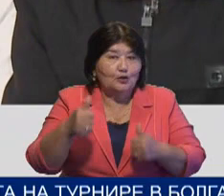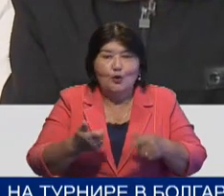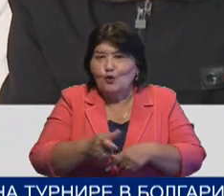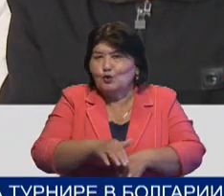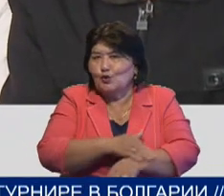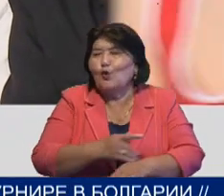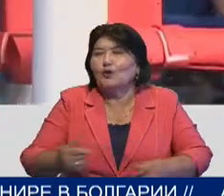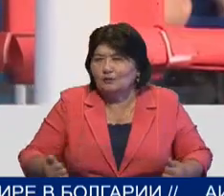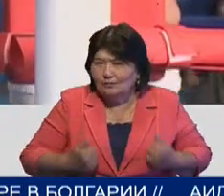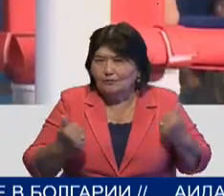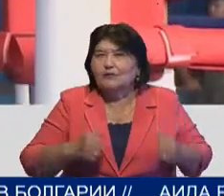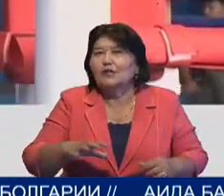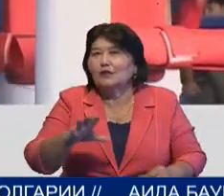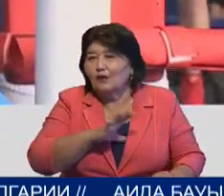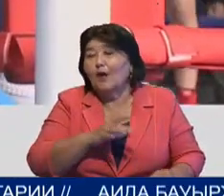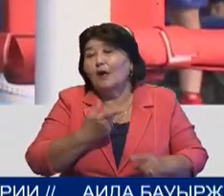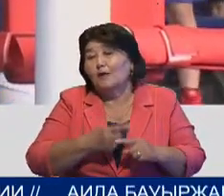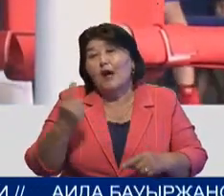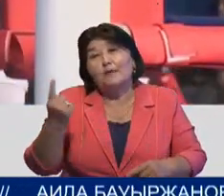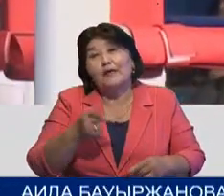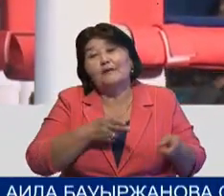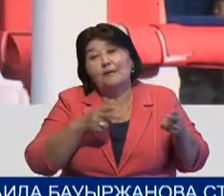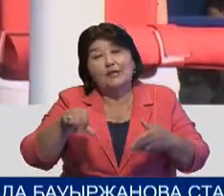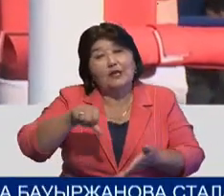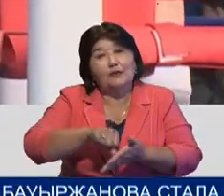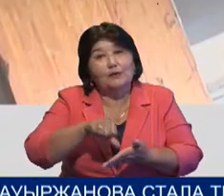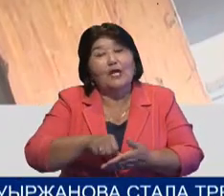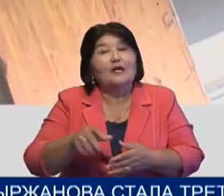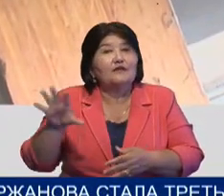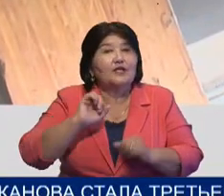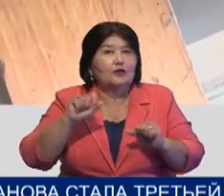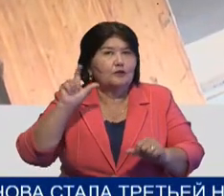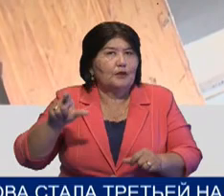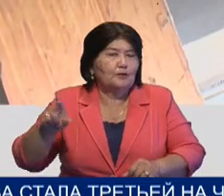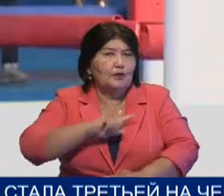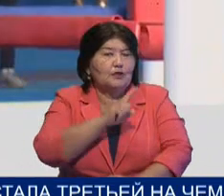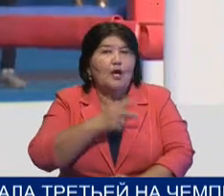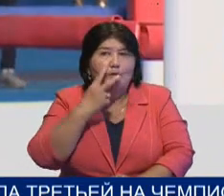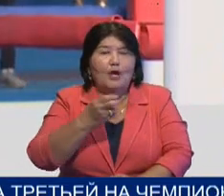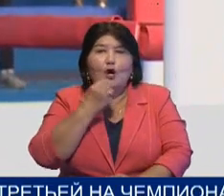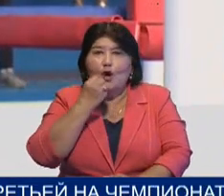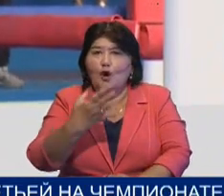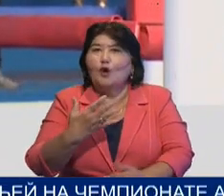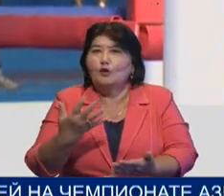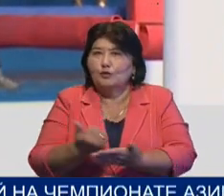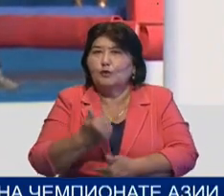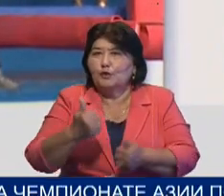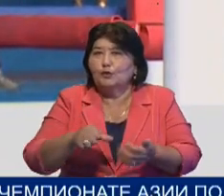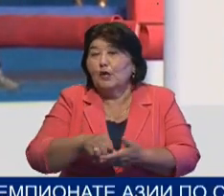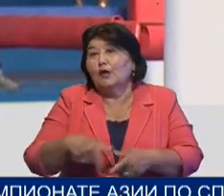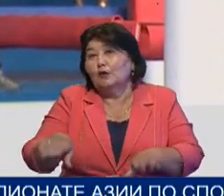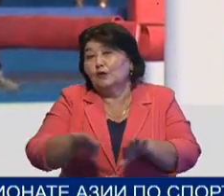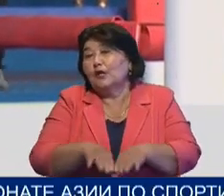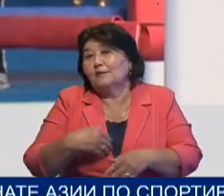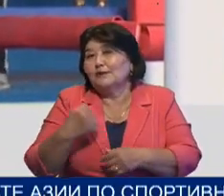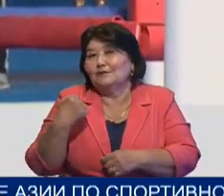очень долго и упорно проводили тренировки впервые принимаем участие все спортсмены сильные показывают хорошие приёмы на ринге но мы так